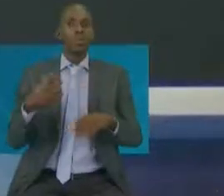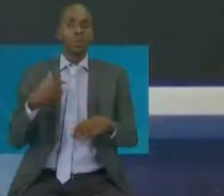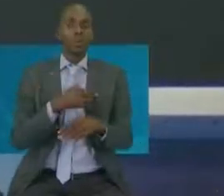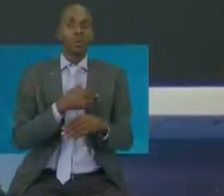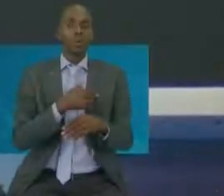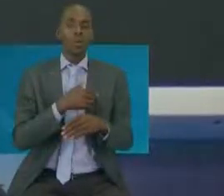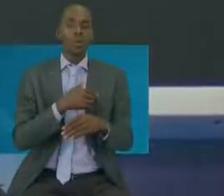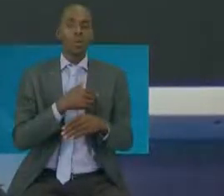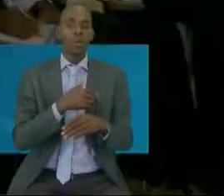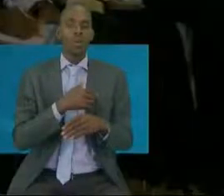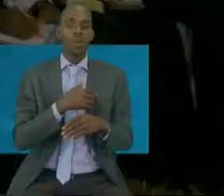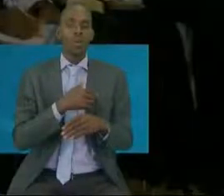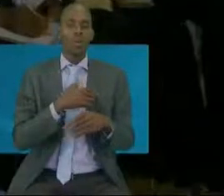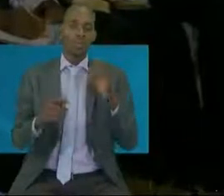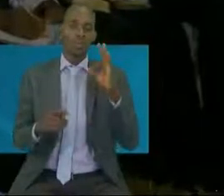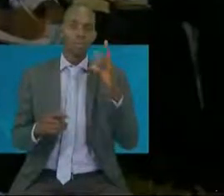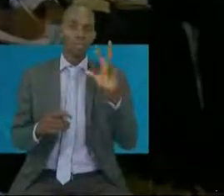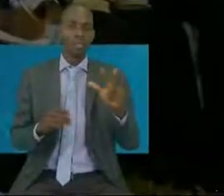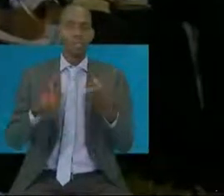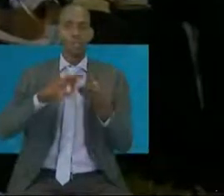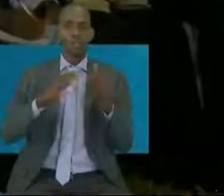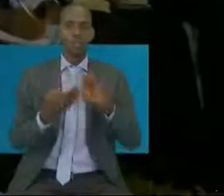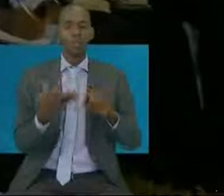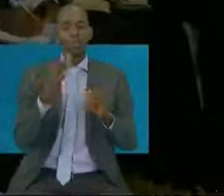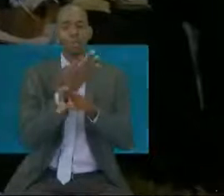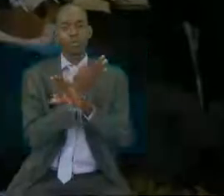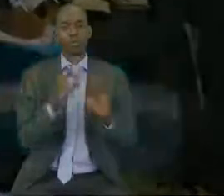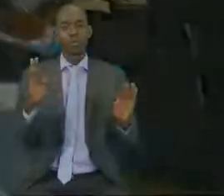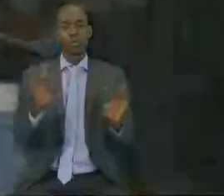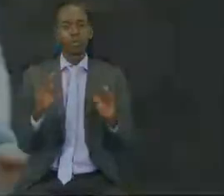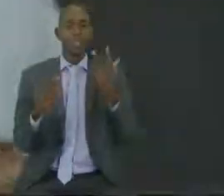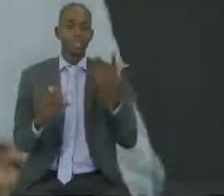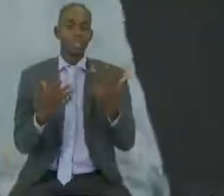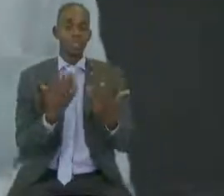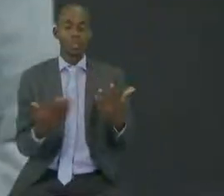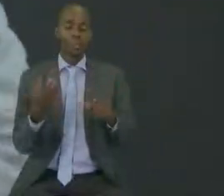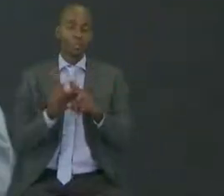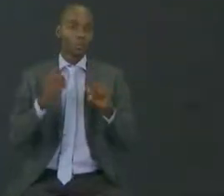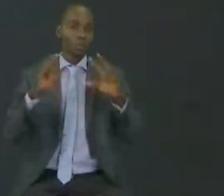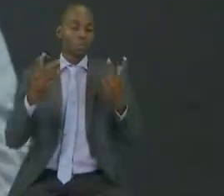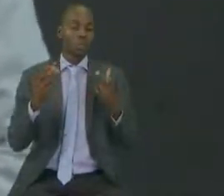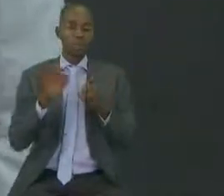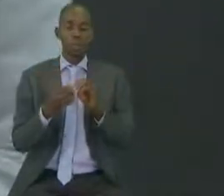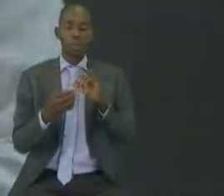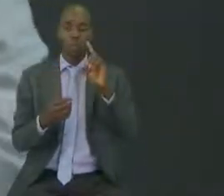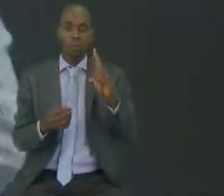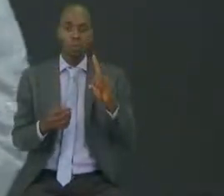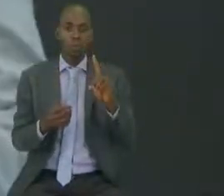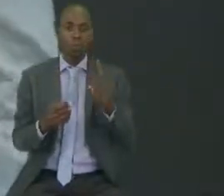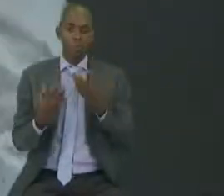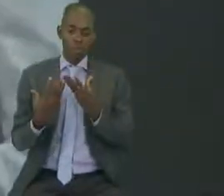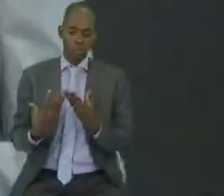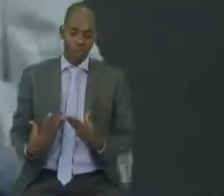soir, c'est la soirée de ta libération. Nous considérons trois points. Premièrement,